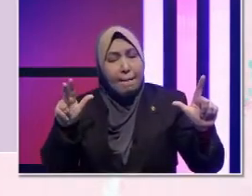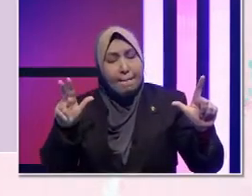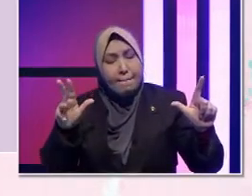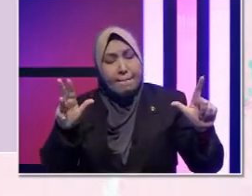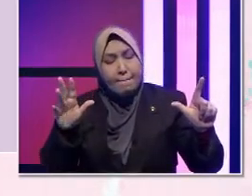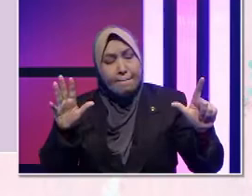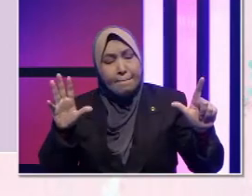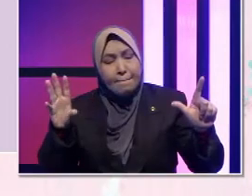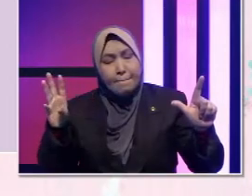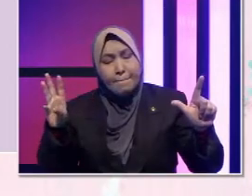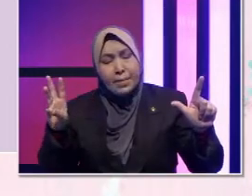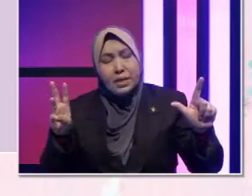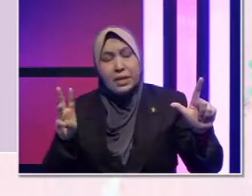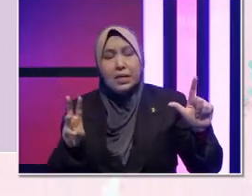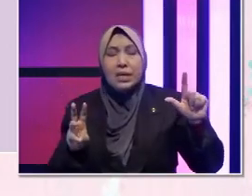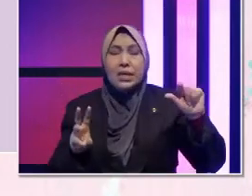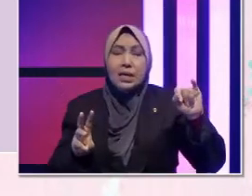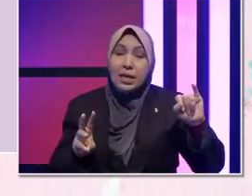lam